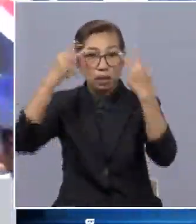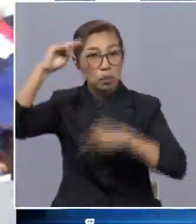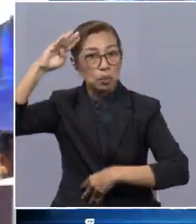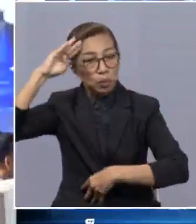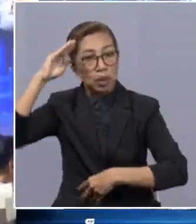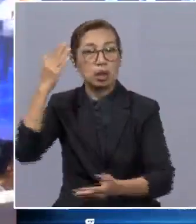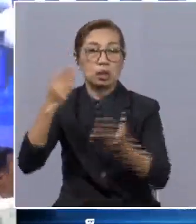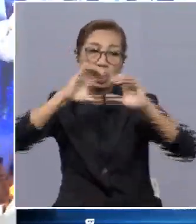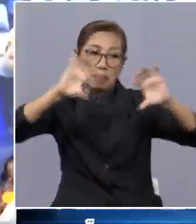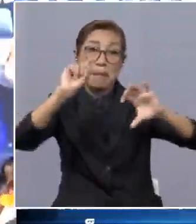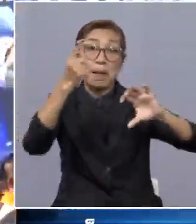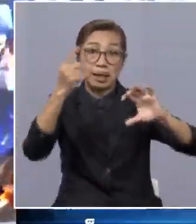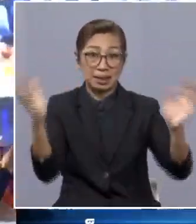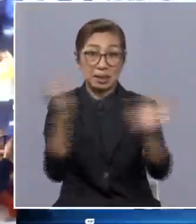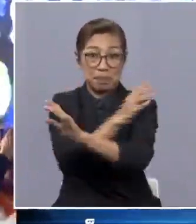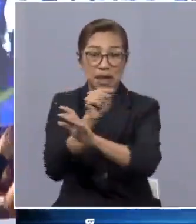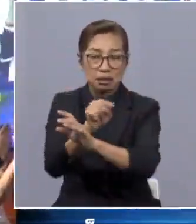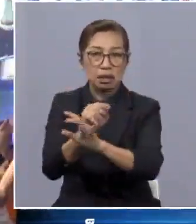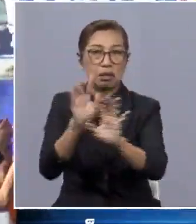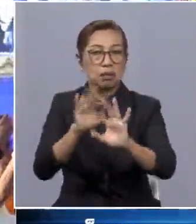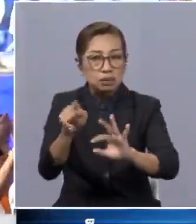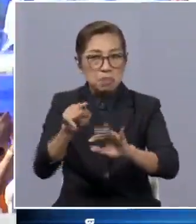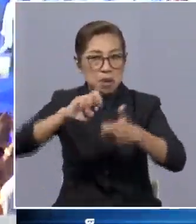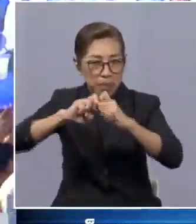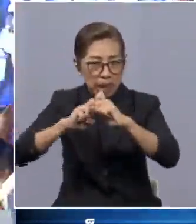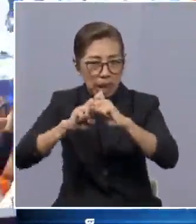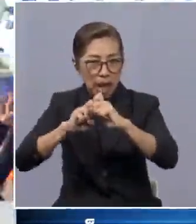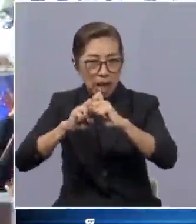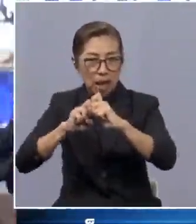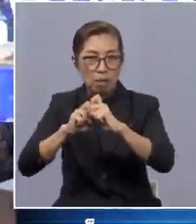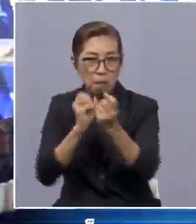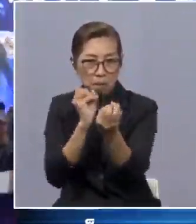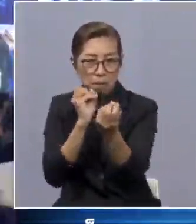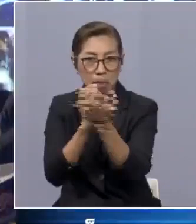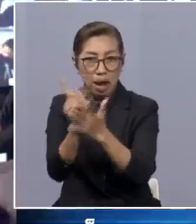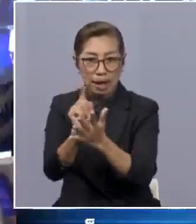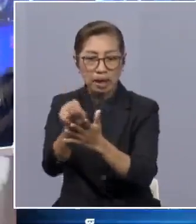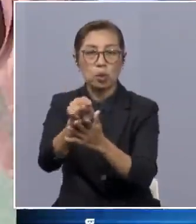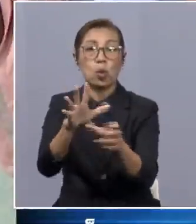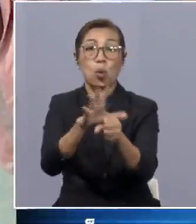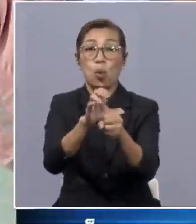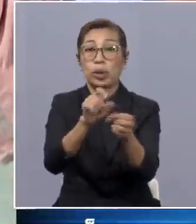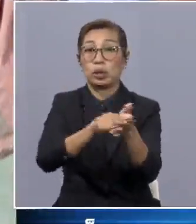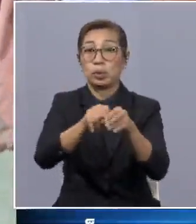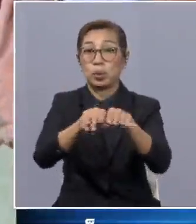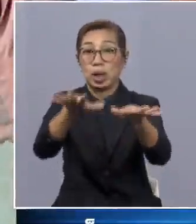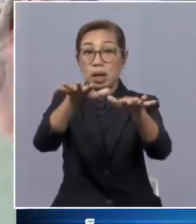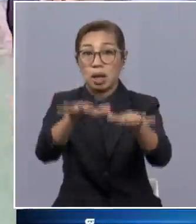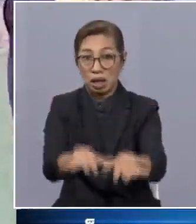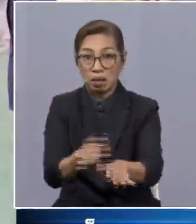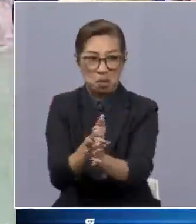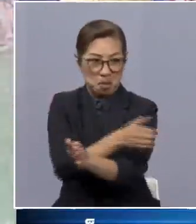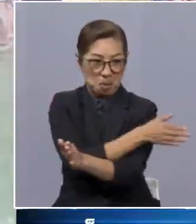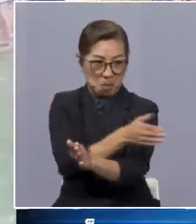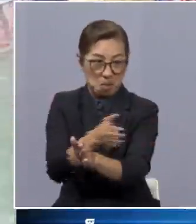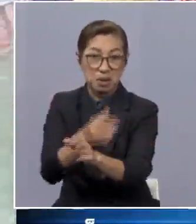องหรือว่ารัฐบาลชุดใหม่เองที่จะเข้ามาเนี่ยจะต้องเจอกับอะไรกันบ้างอย่างเรื่องของสถานการณ์โควิด-19 ครับประเทศไทยเองเราเจอกันมาหนักหน่วงมากตั้